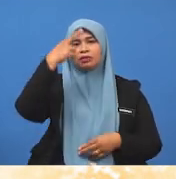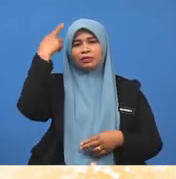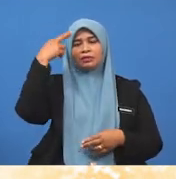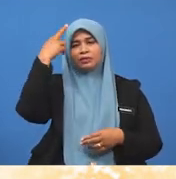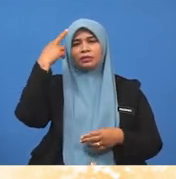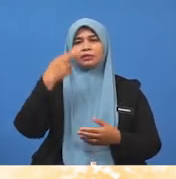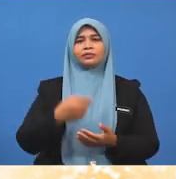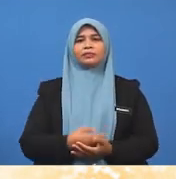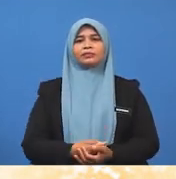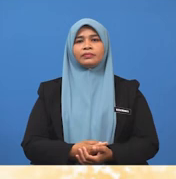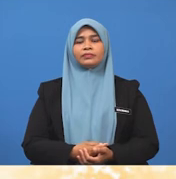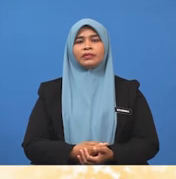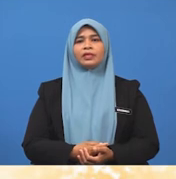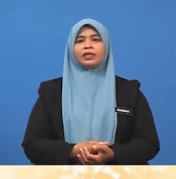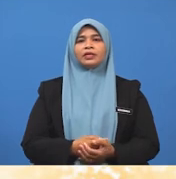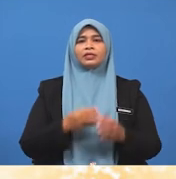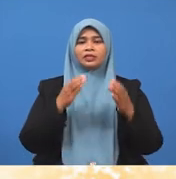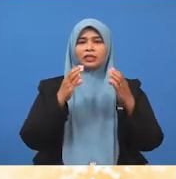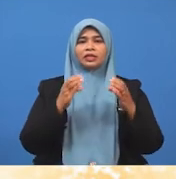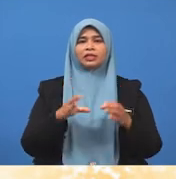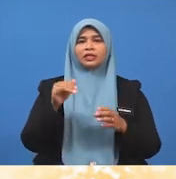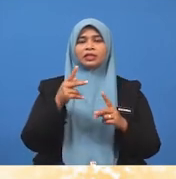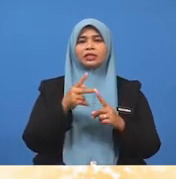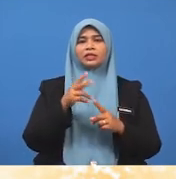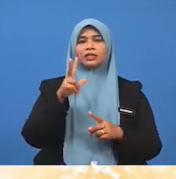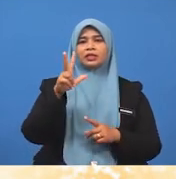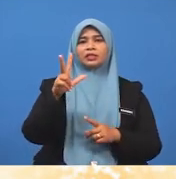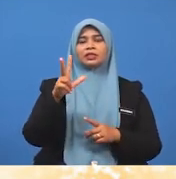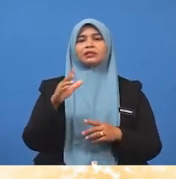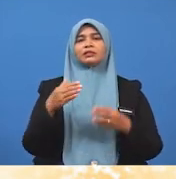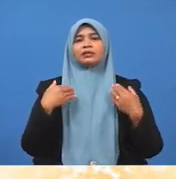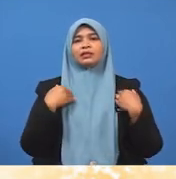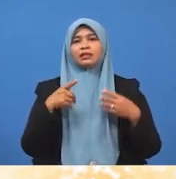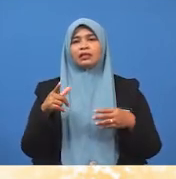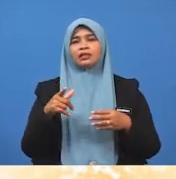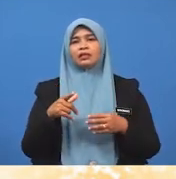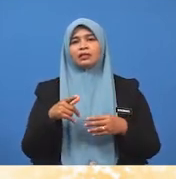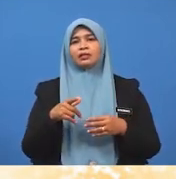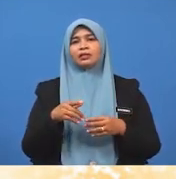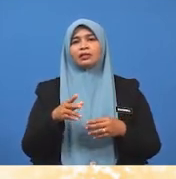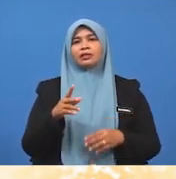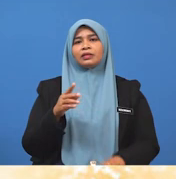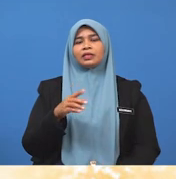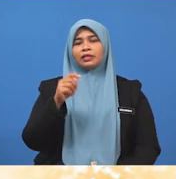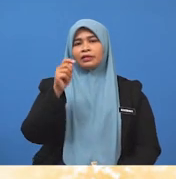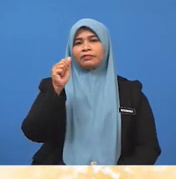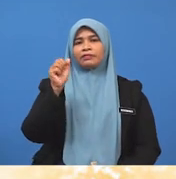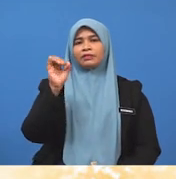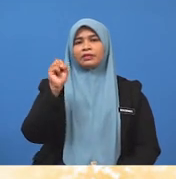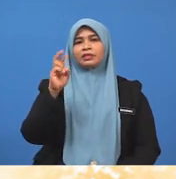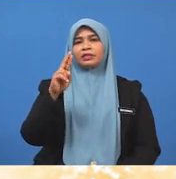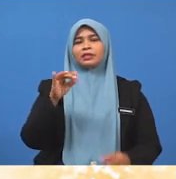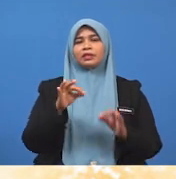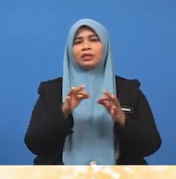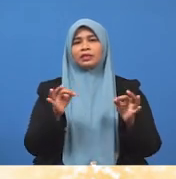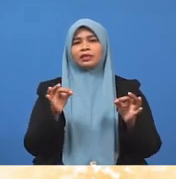Wasallam kaidah yang ketiga bagi tafsir bil-ma'tsur ialah tafsiran ayat